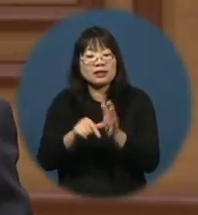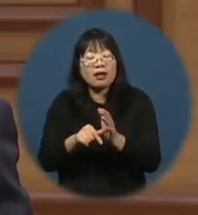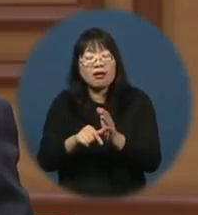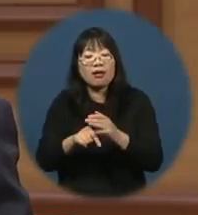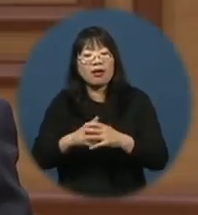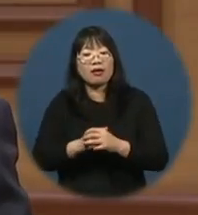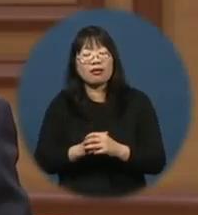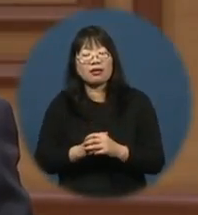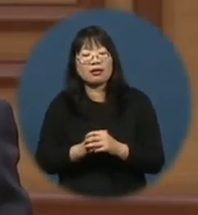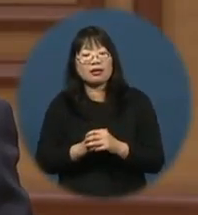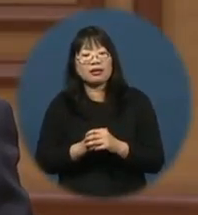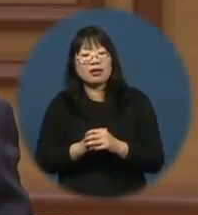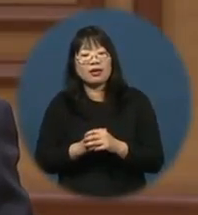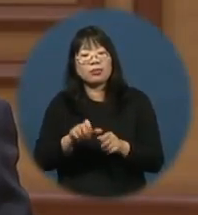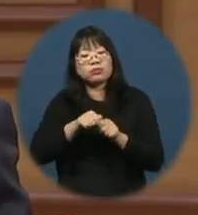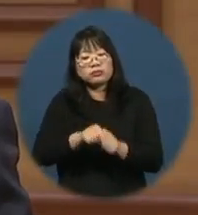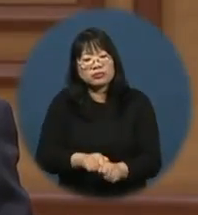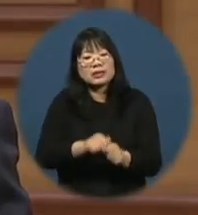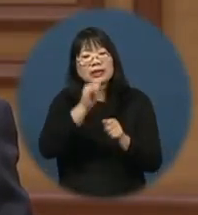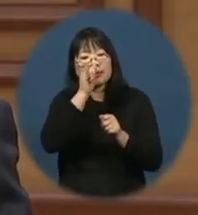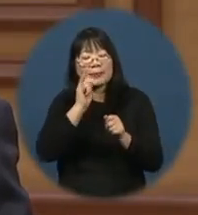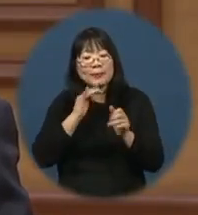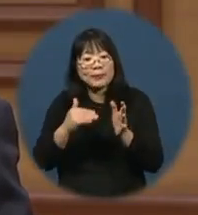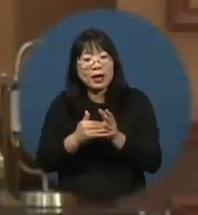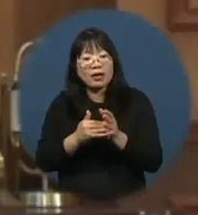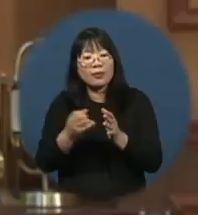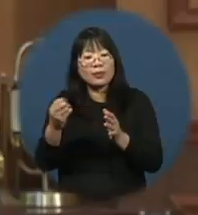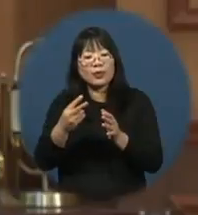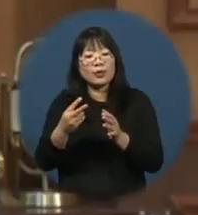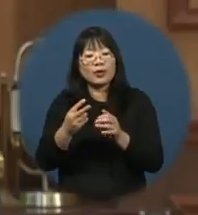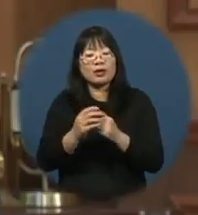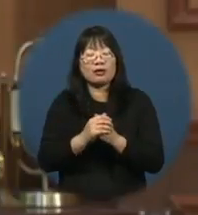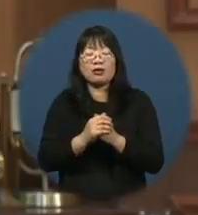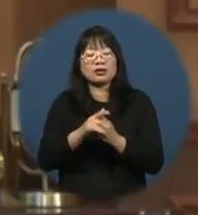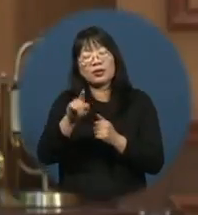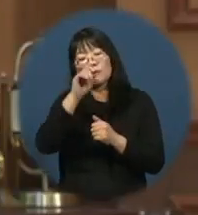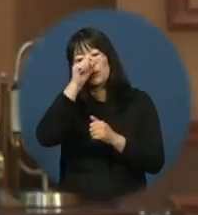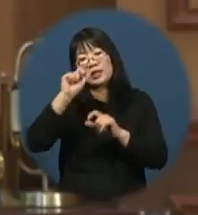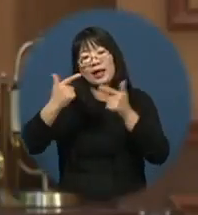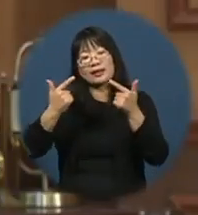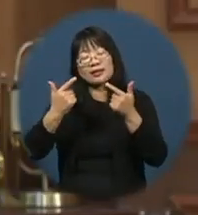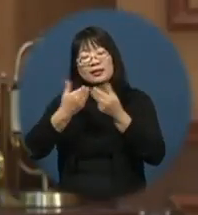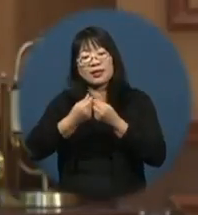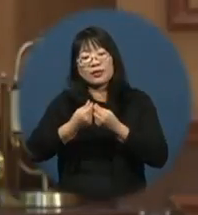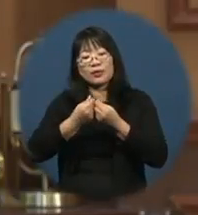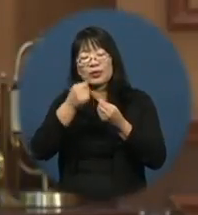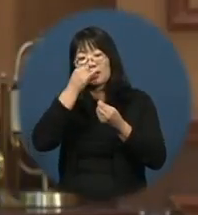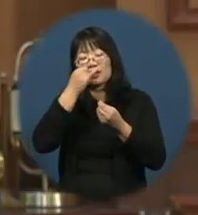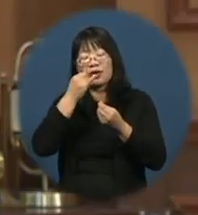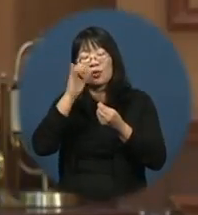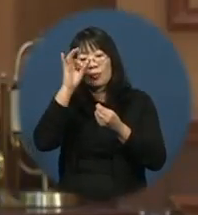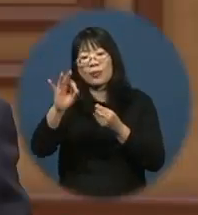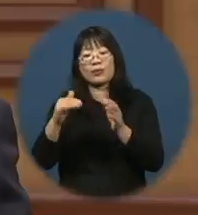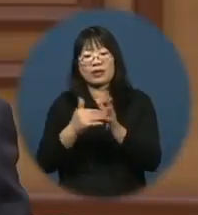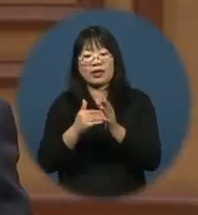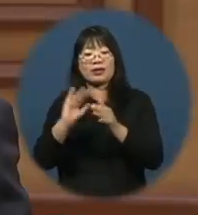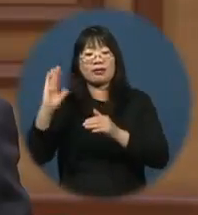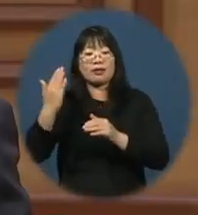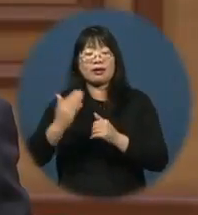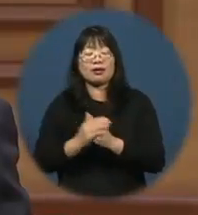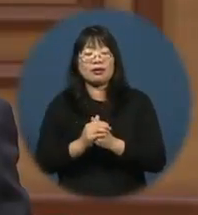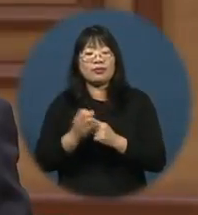또한 그 무리가 따르고 그래서 작황이 좋지 않은 그런 예. 예도 있는 것으로 보입니다.